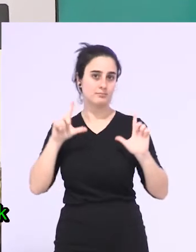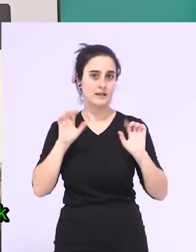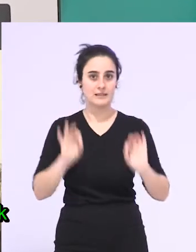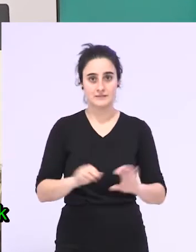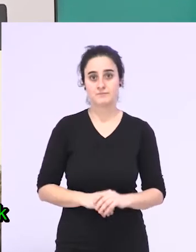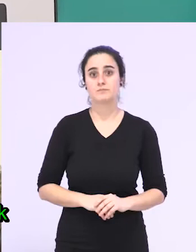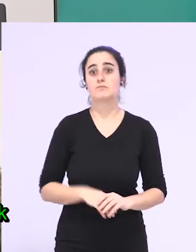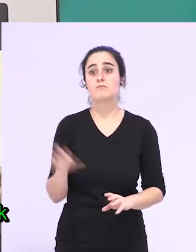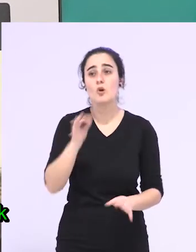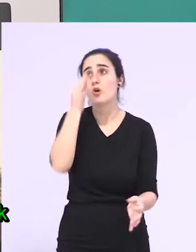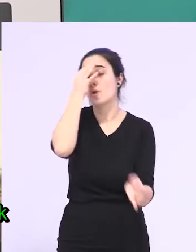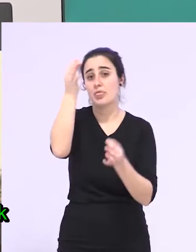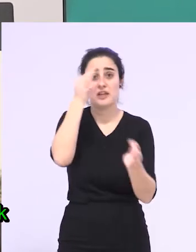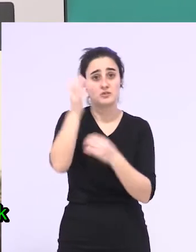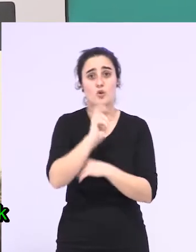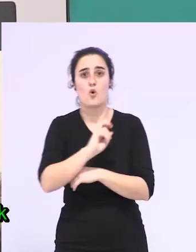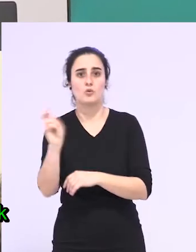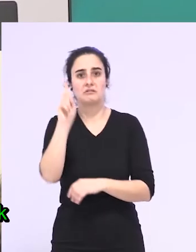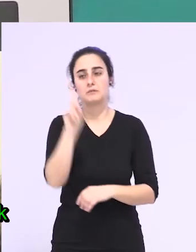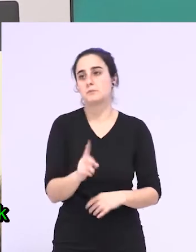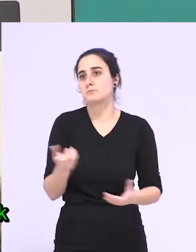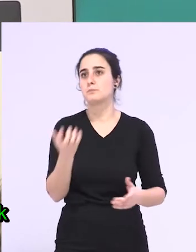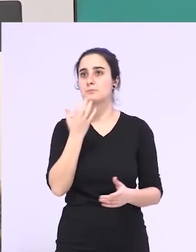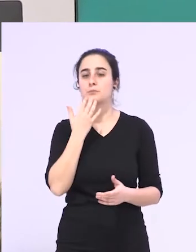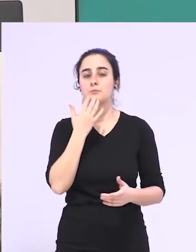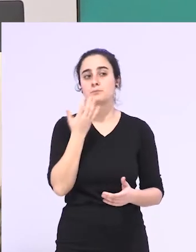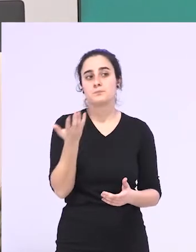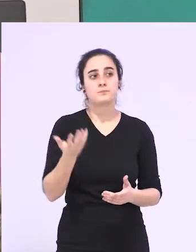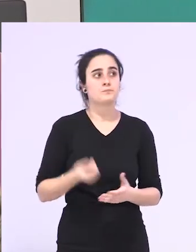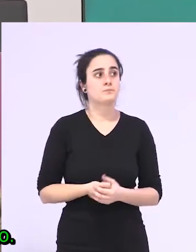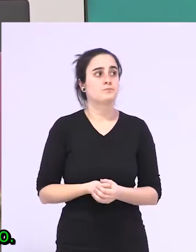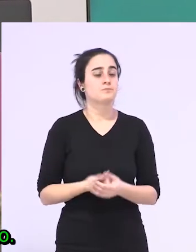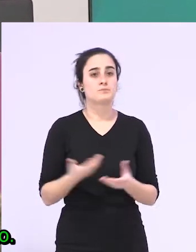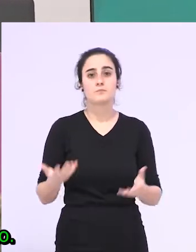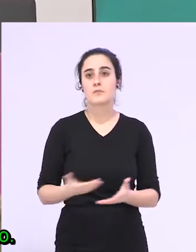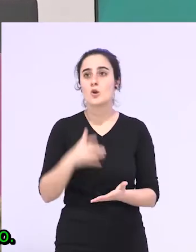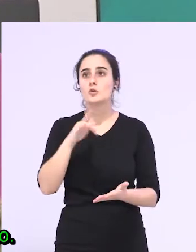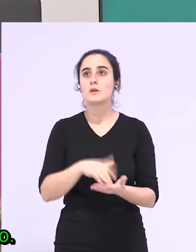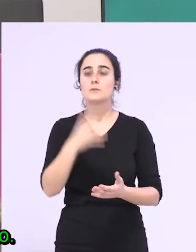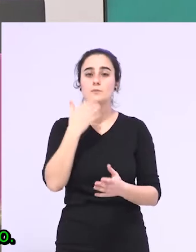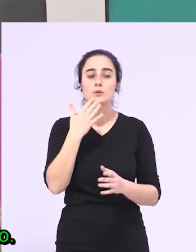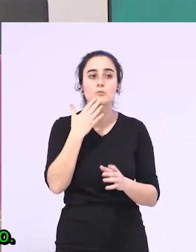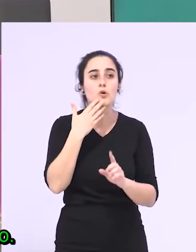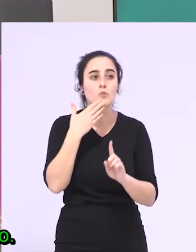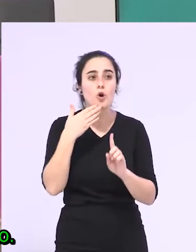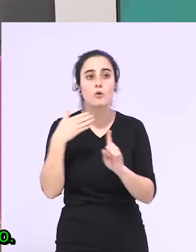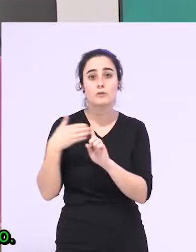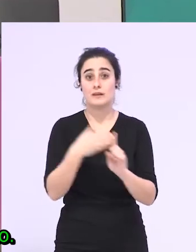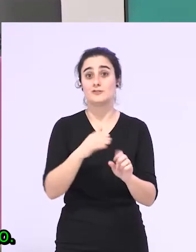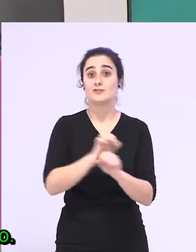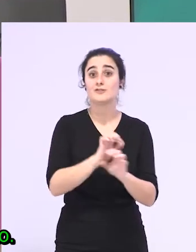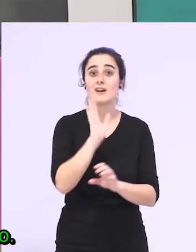Edo bestelako datuak topatu zitzazketenak, handik eta hemendik nolabait erasoan implikatutako pertsonak edo